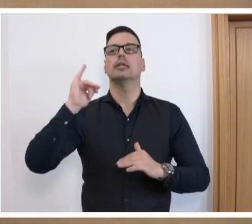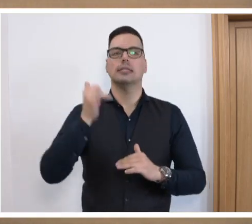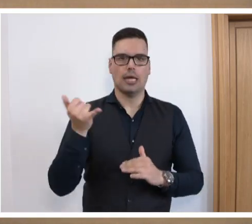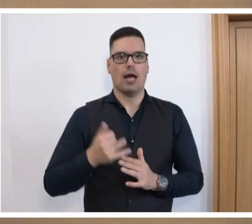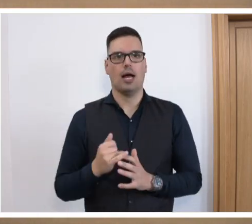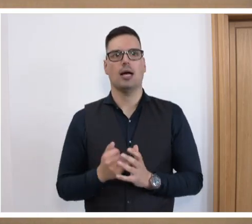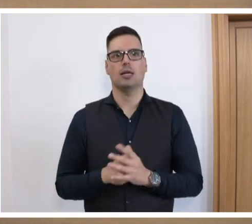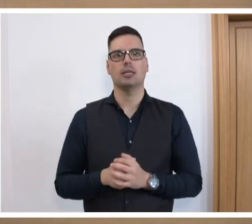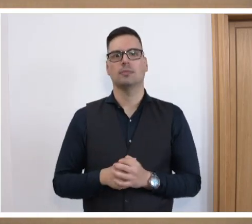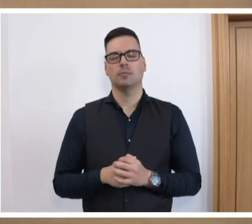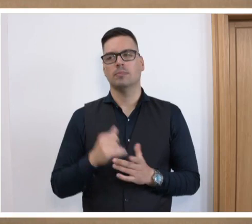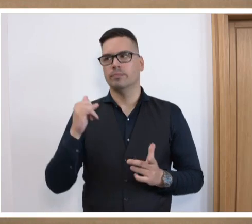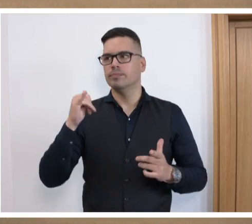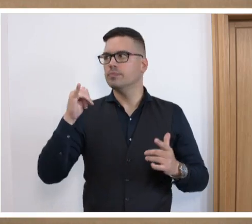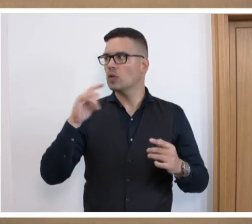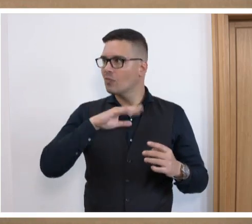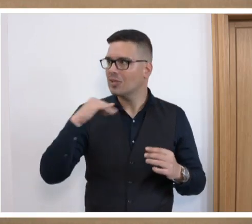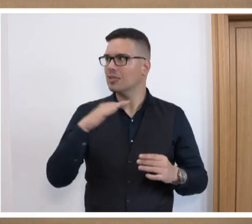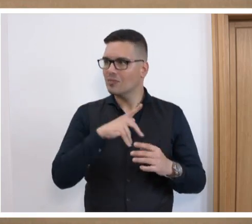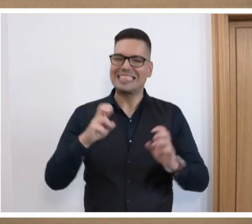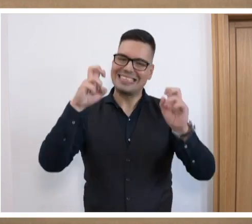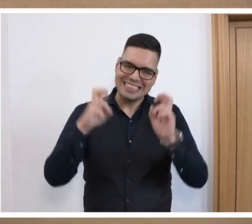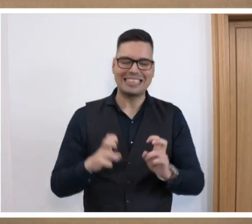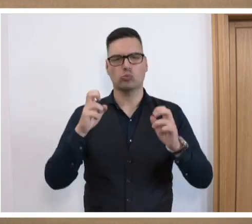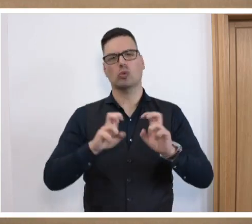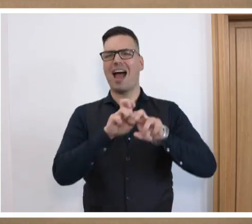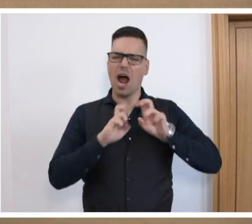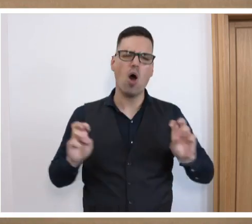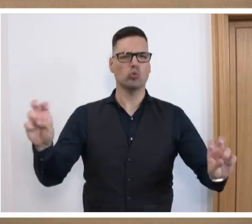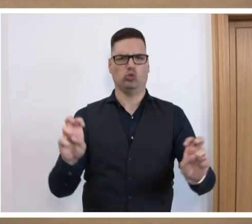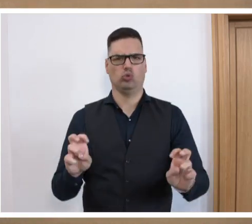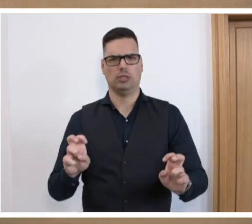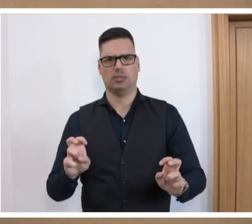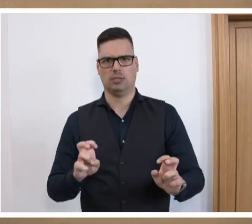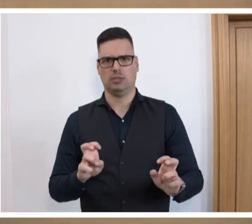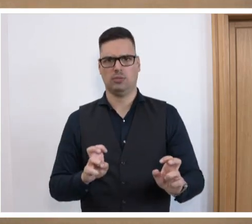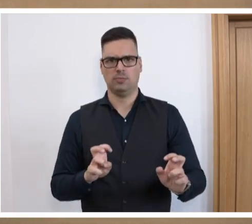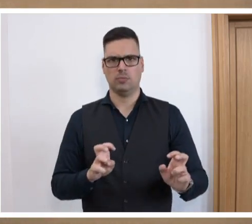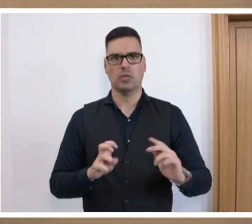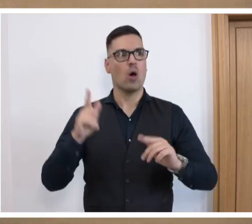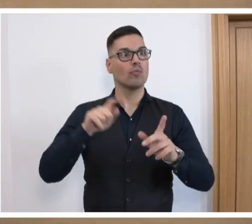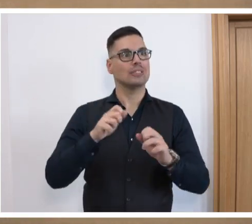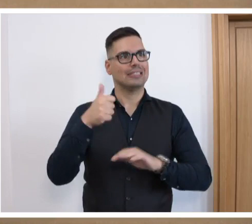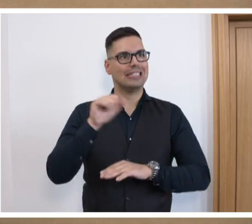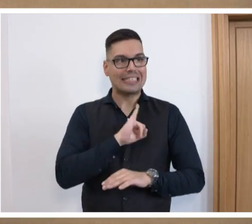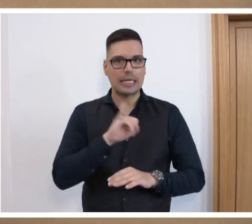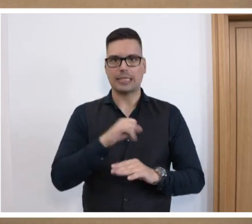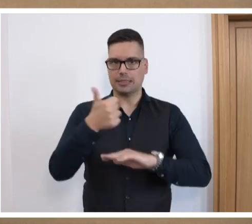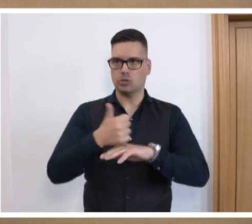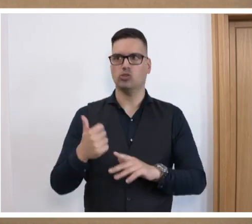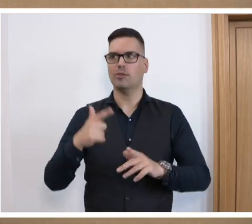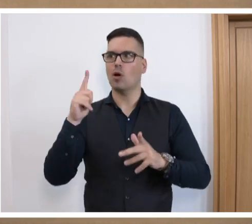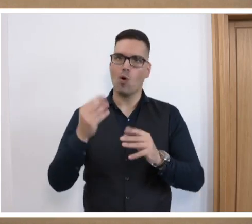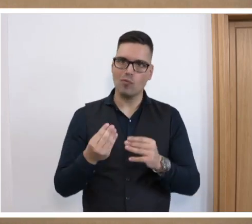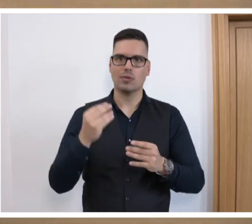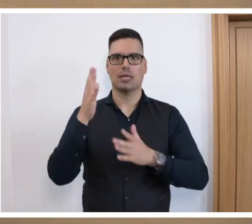Gehälter einzuziehen. Da will ich ausdrücklich sagen, in vielen, vielen Sitzungen, in Ausschüssen, wurde auch gerade von Seiten des Intendanten das auch immer wieder hervorgehoben,